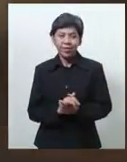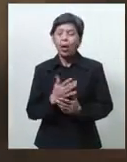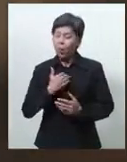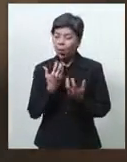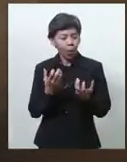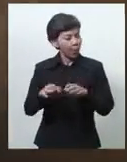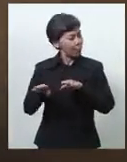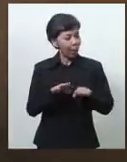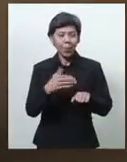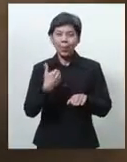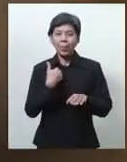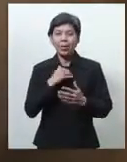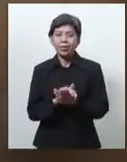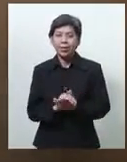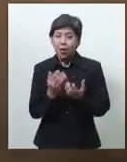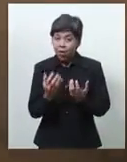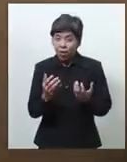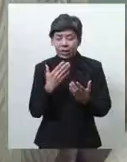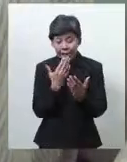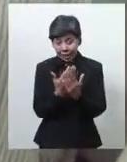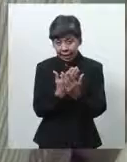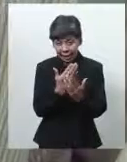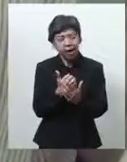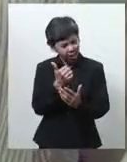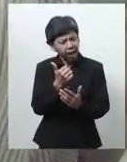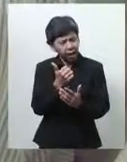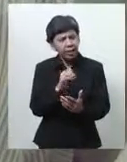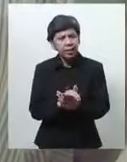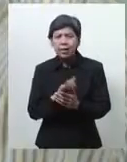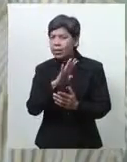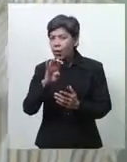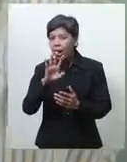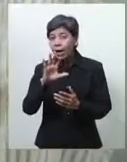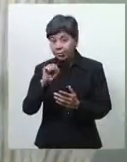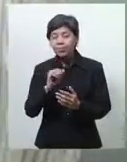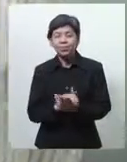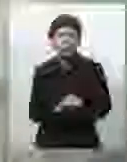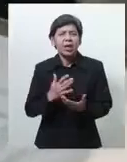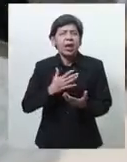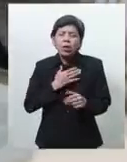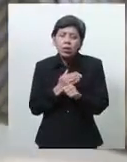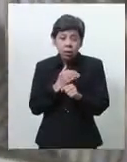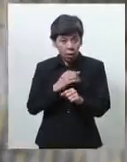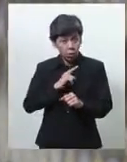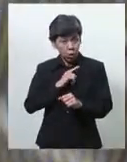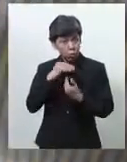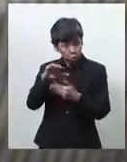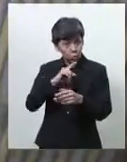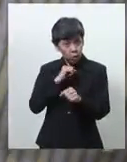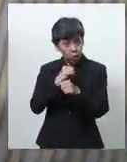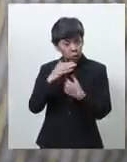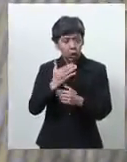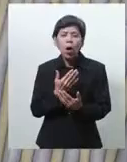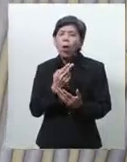ครับมีครับผมมีของวันนี้เรามีของราคาที่เราให้ได้ครับ450ครับเราคิดค่าจะส่งเลยน